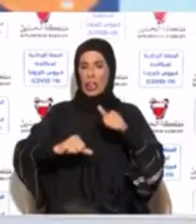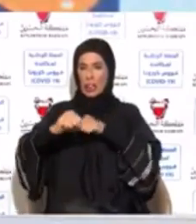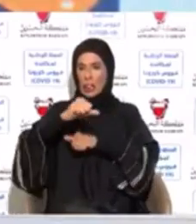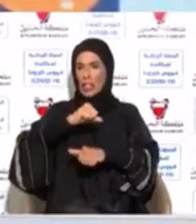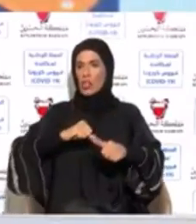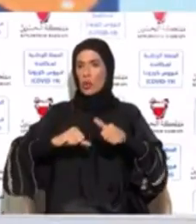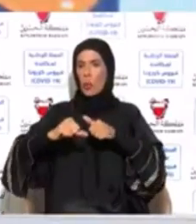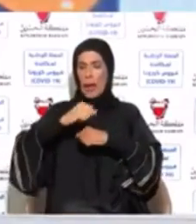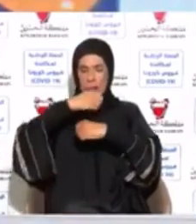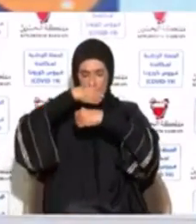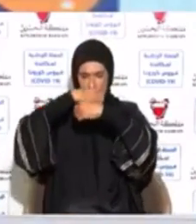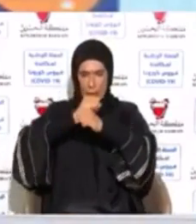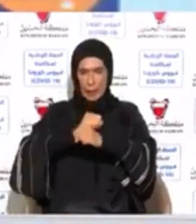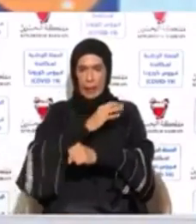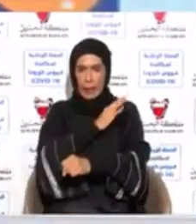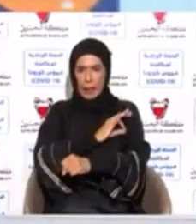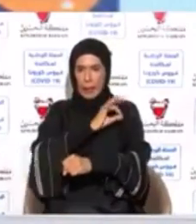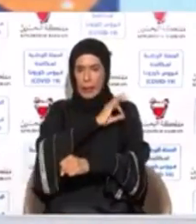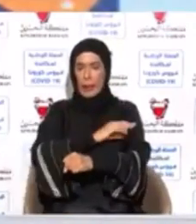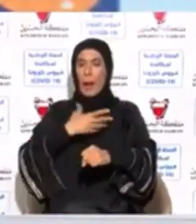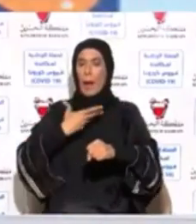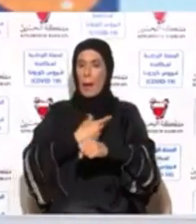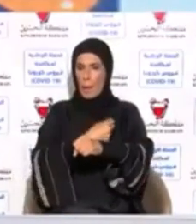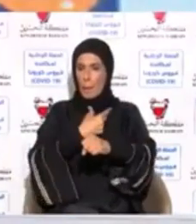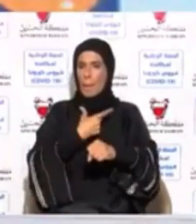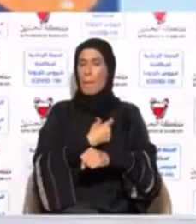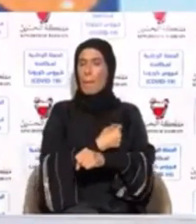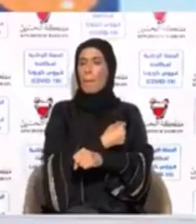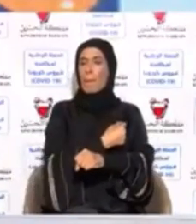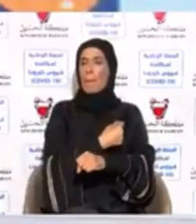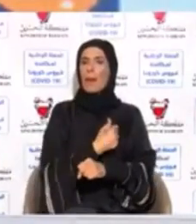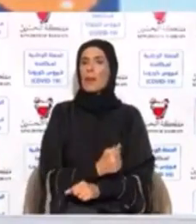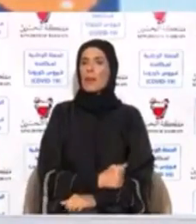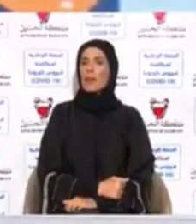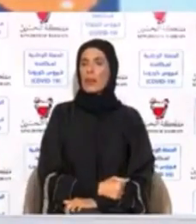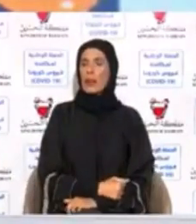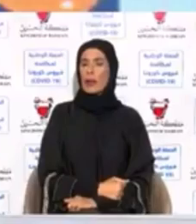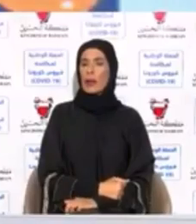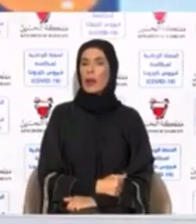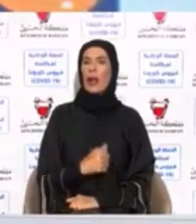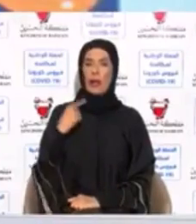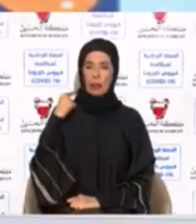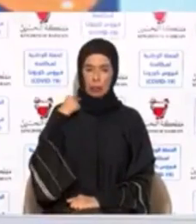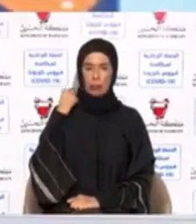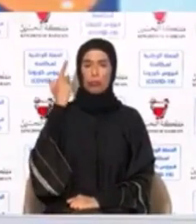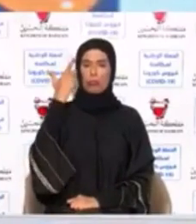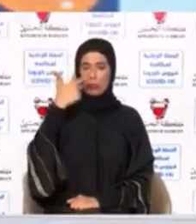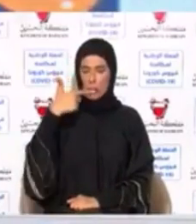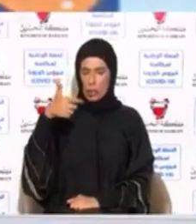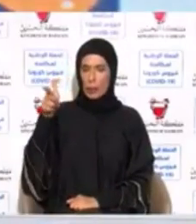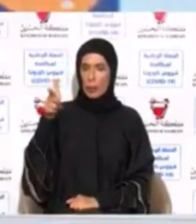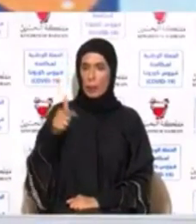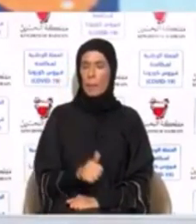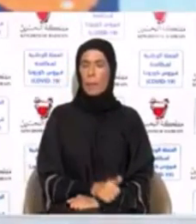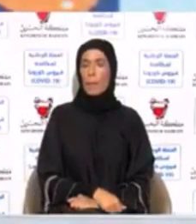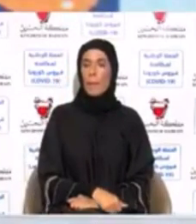إجراءات صحية، والإجراء اللي قامت به هذه التجربة إجراء علمي صحيح جداً.